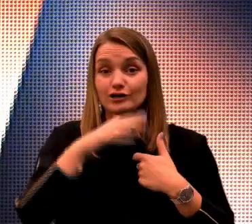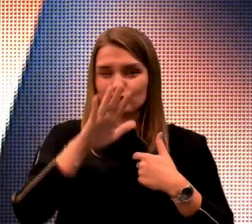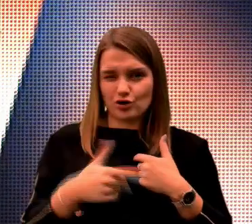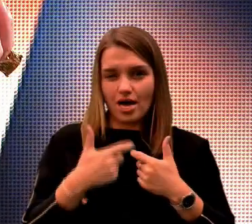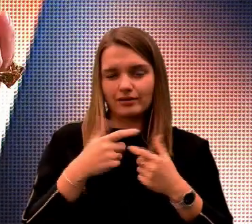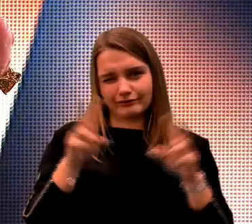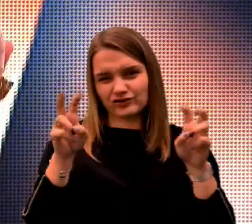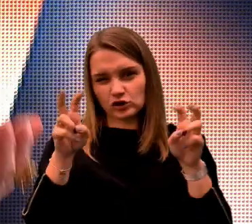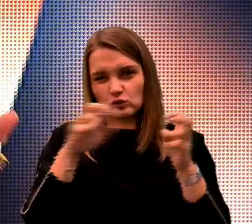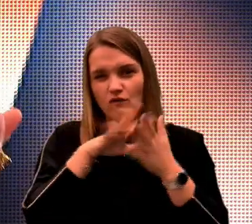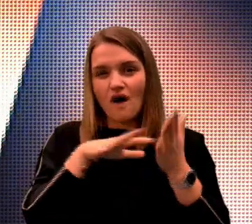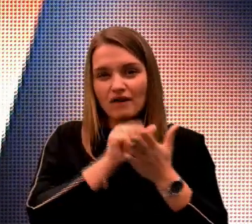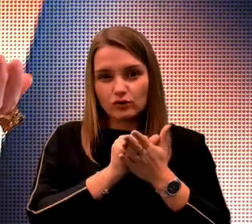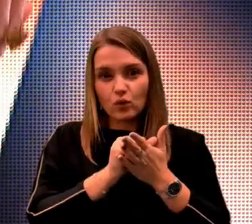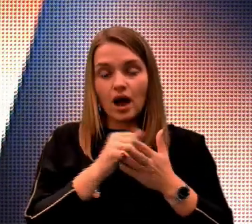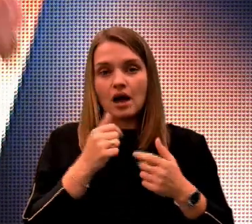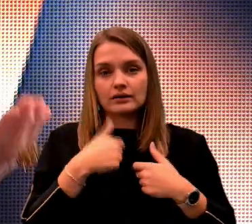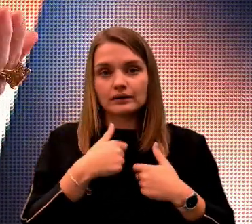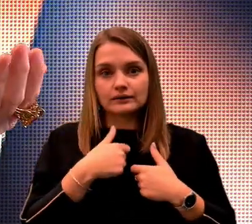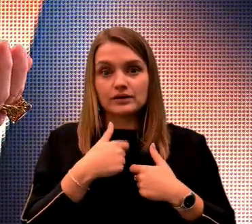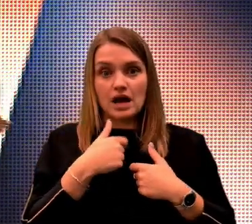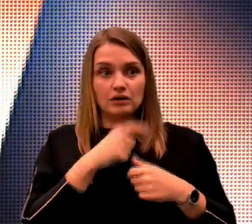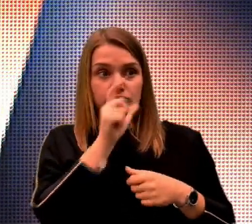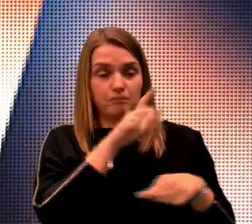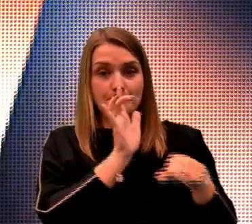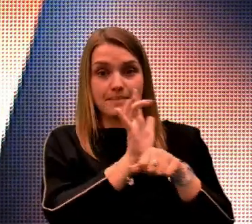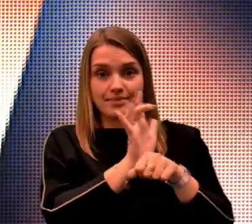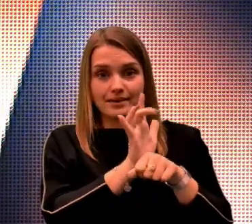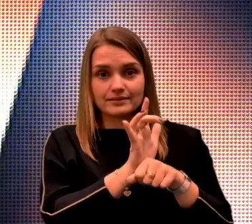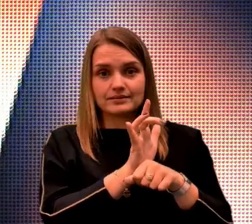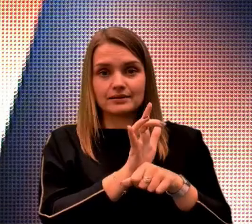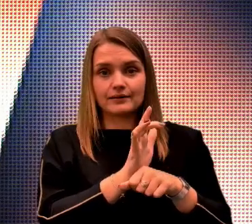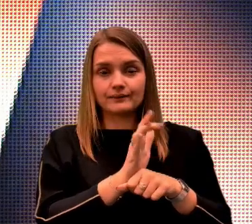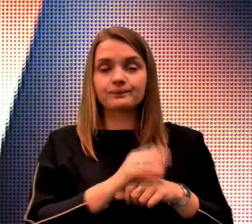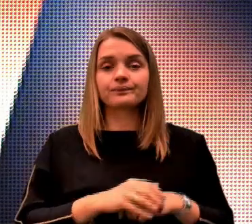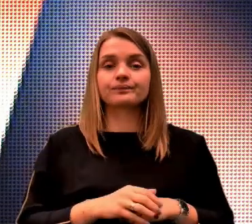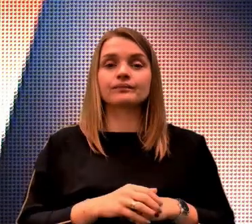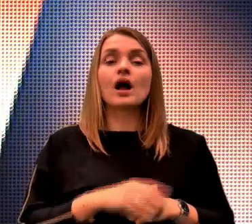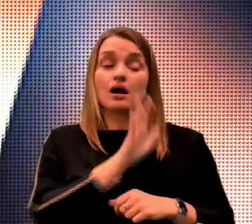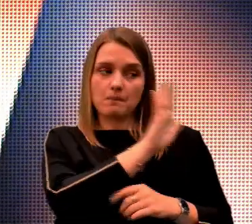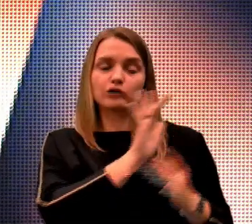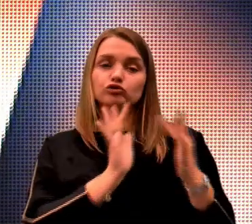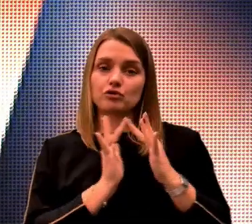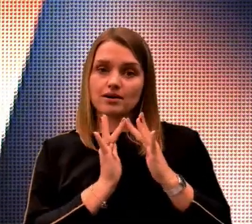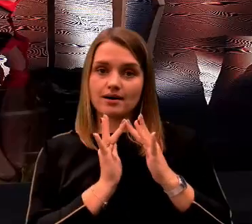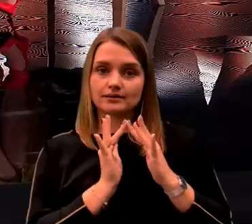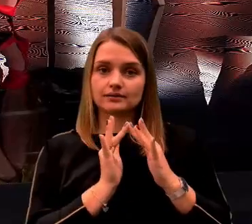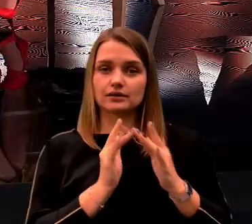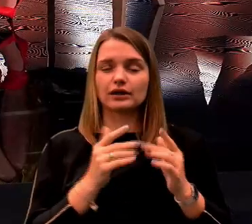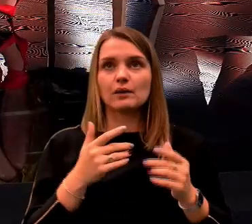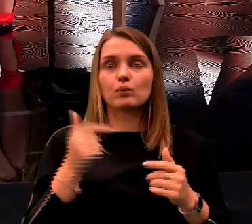awanturą, zawalam, to ja mam do niego o to pretensje. Ale zdecydowanie masz rację. Im większe poczucie własnej